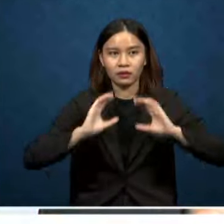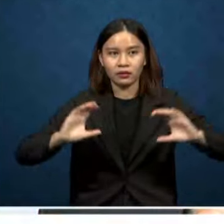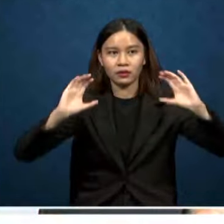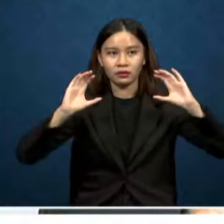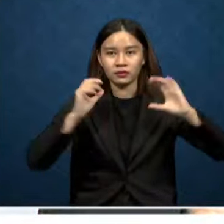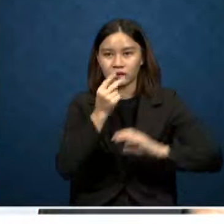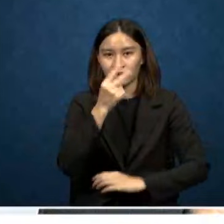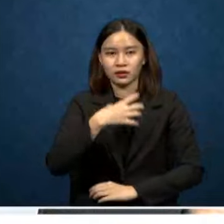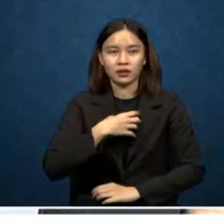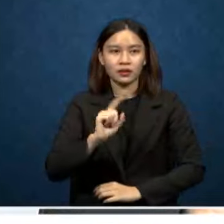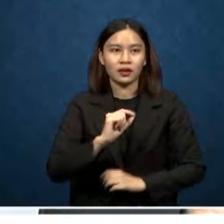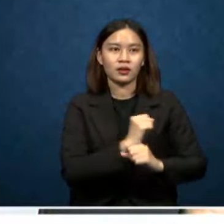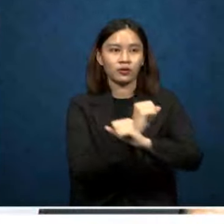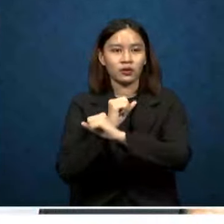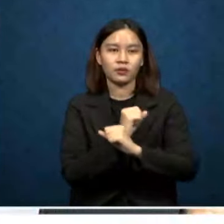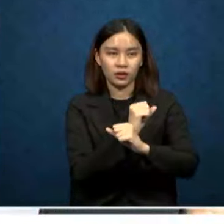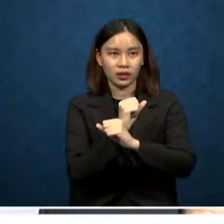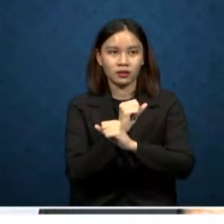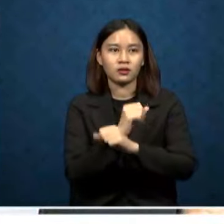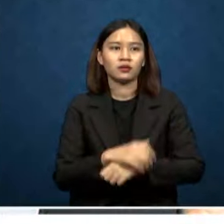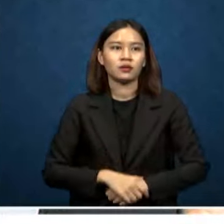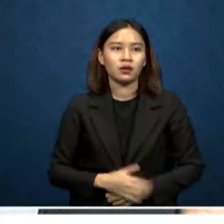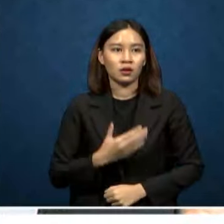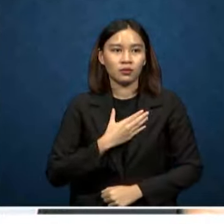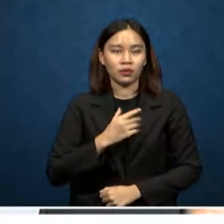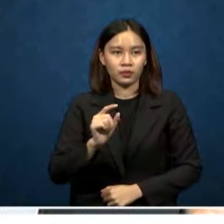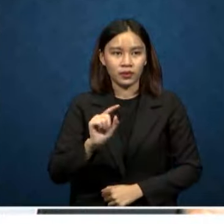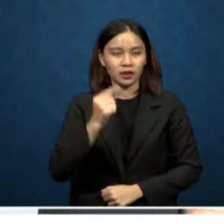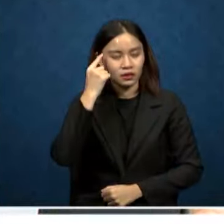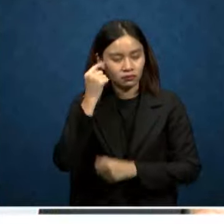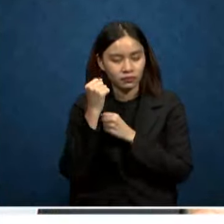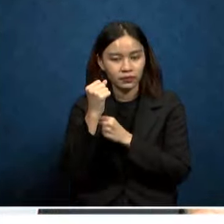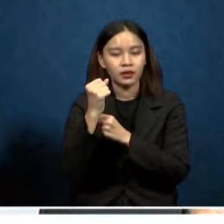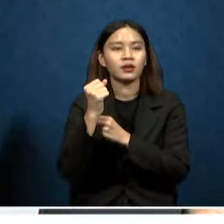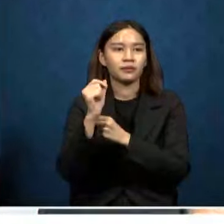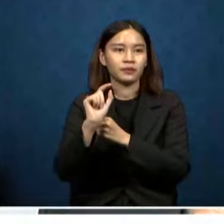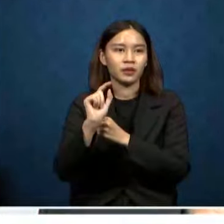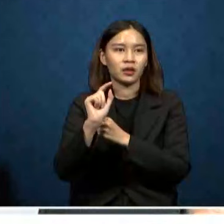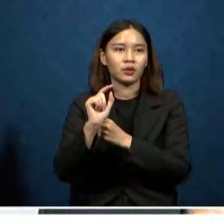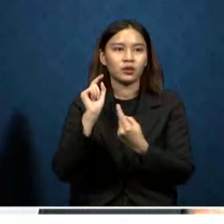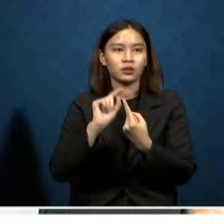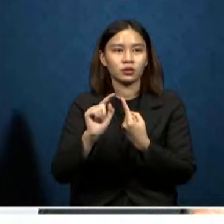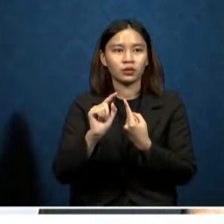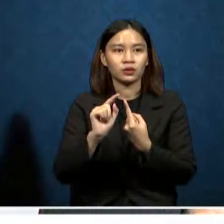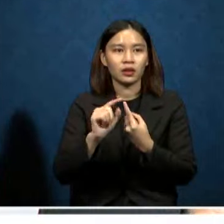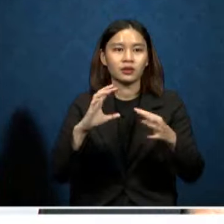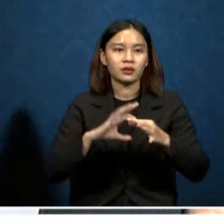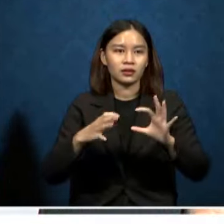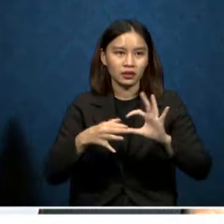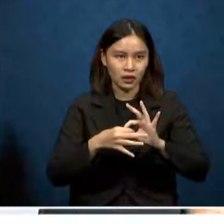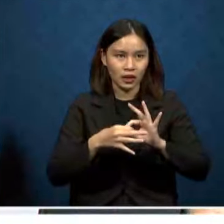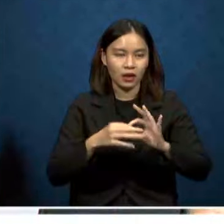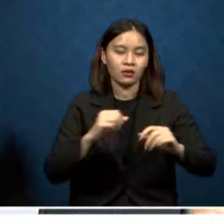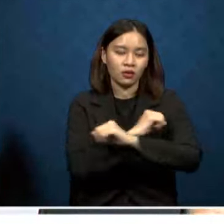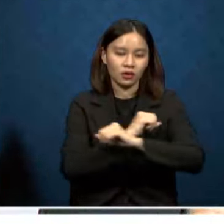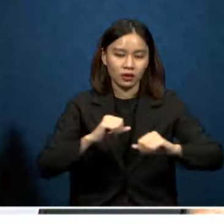เห็นก็คือการป้องกันครับผมเองก็พยายามที่จะใช้มิติทางด้านการกีฬาการออก